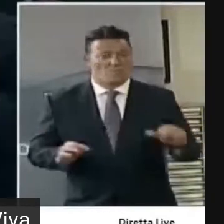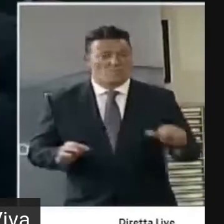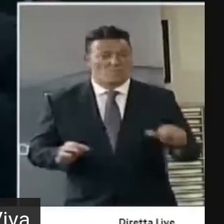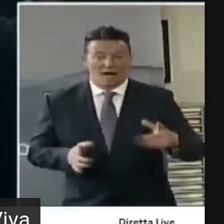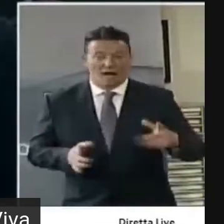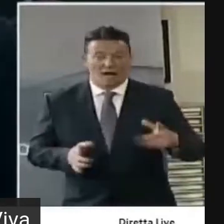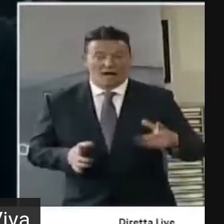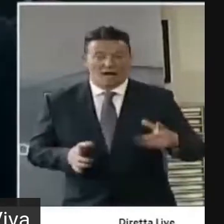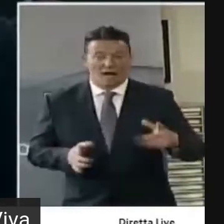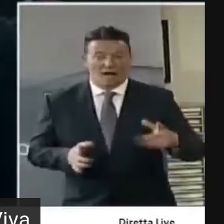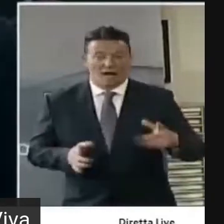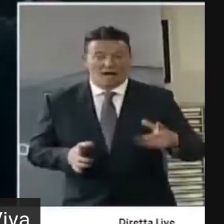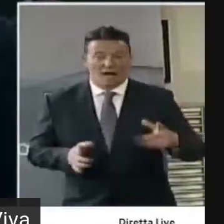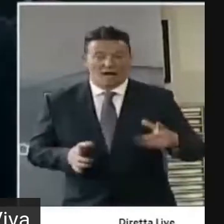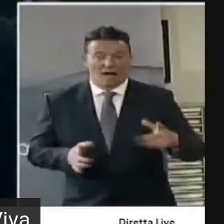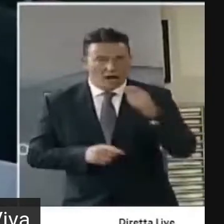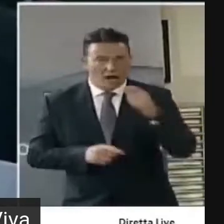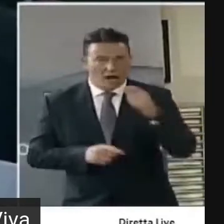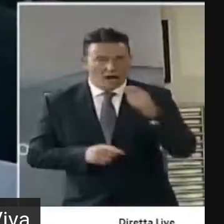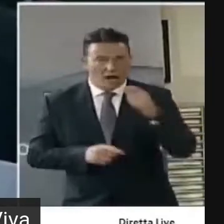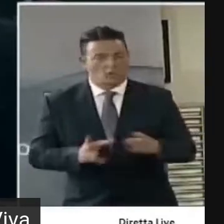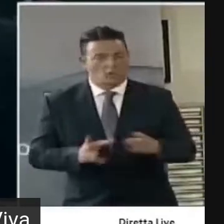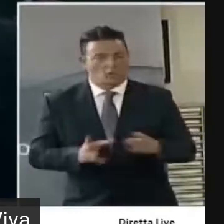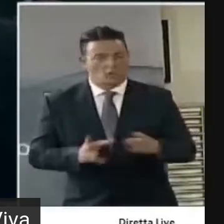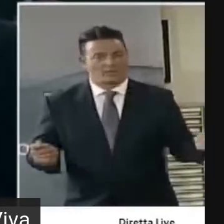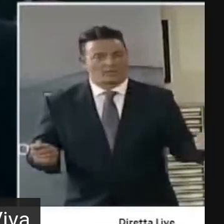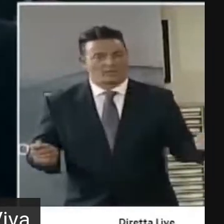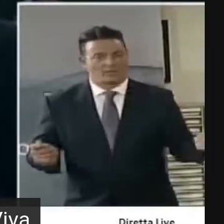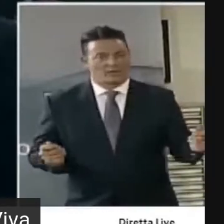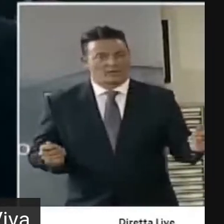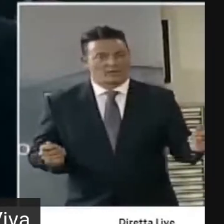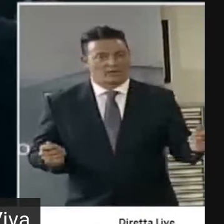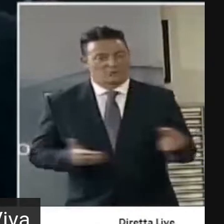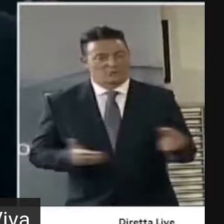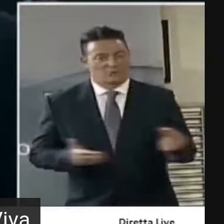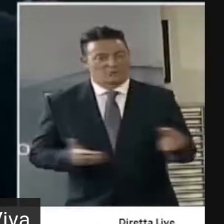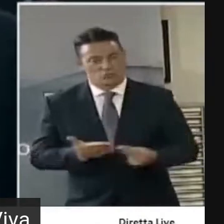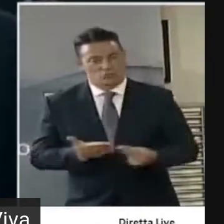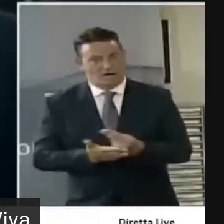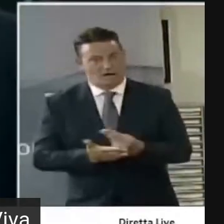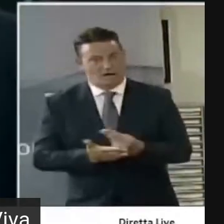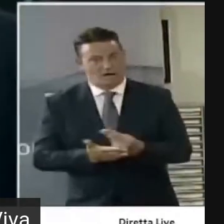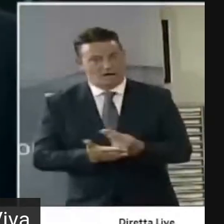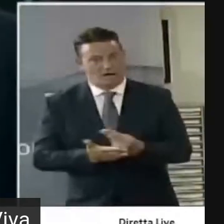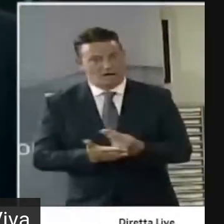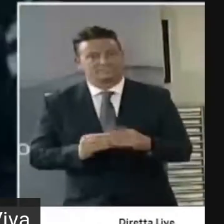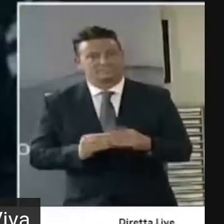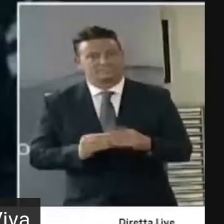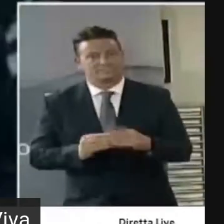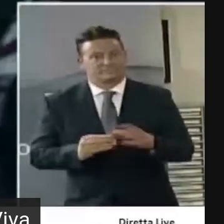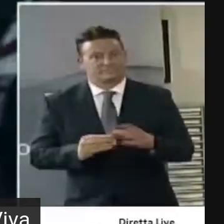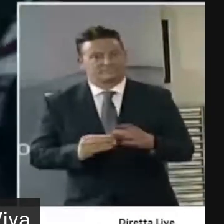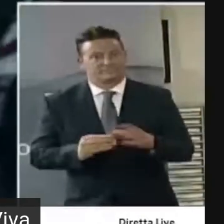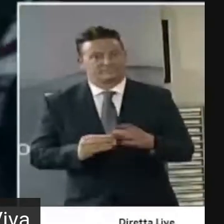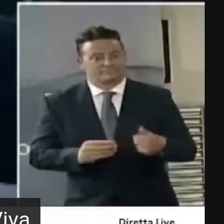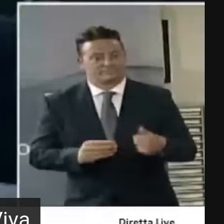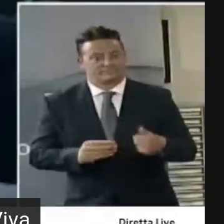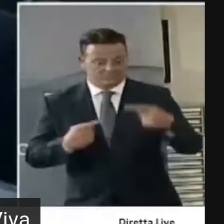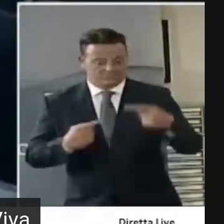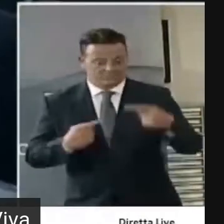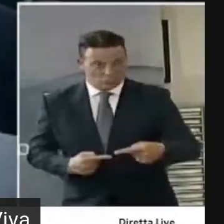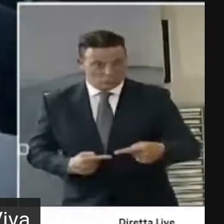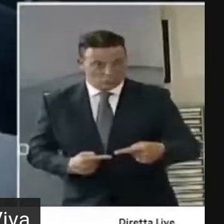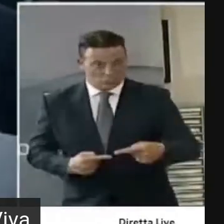tratto, ma bisogna assolutamente completare l'attività di progetto per realizzare questa prima parte di opera,